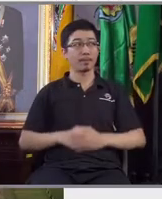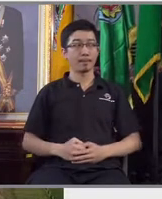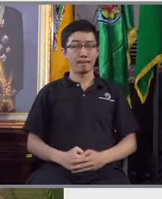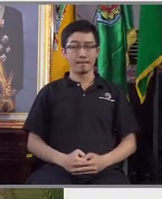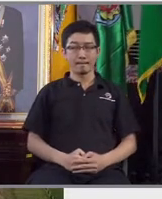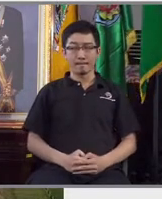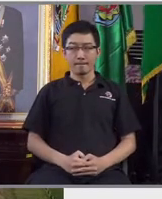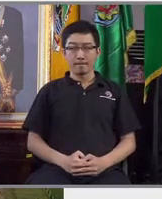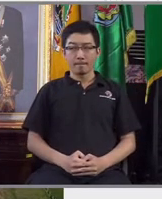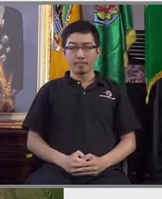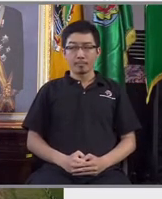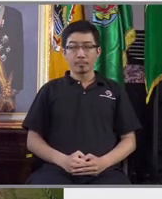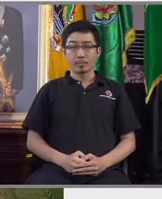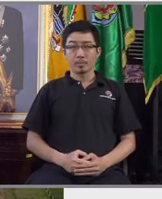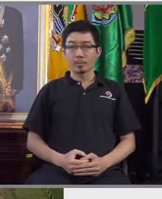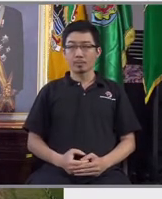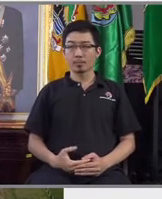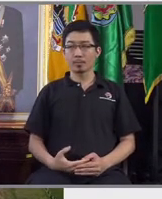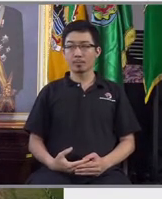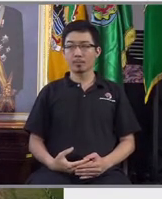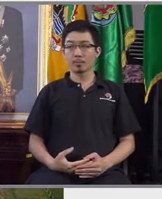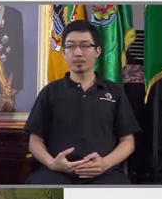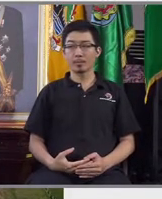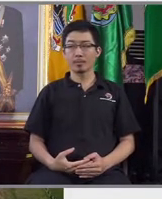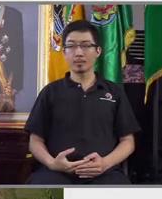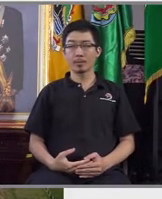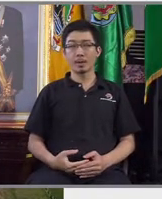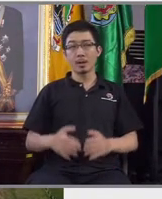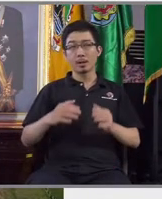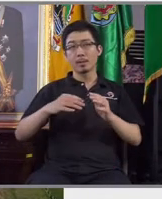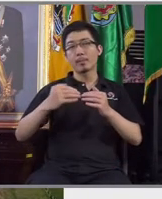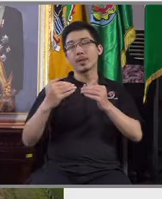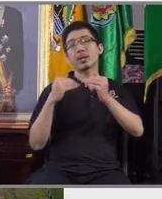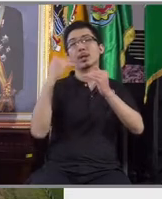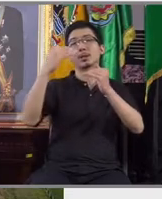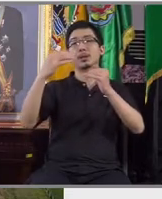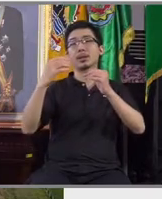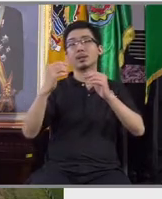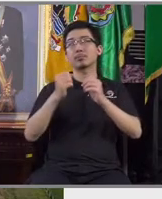Selanjutnya, peningkatan daya saing ekonomi,